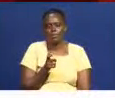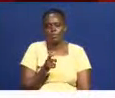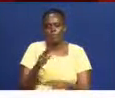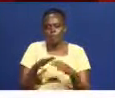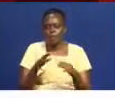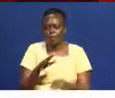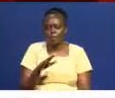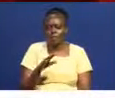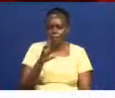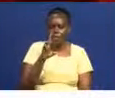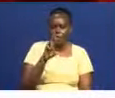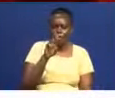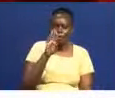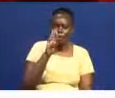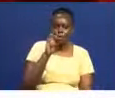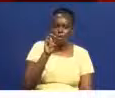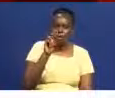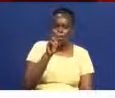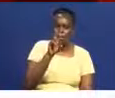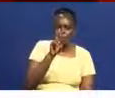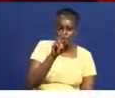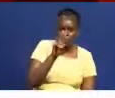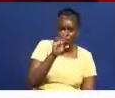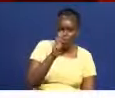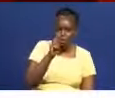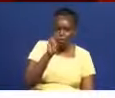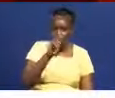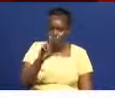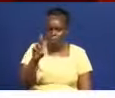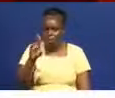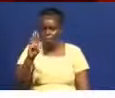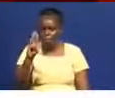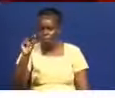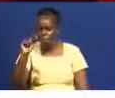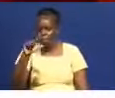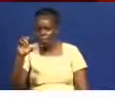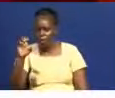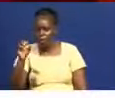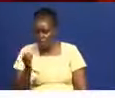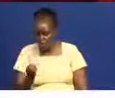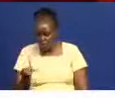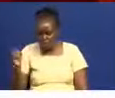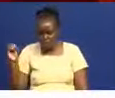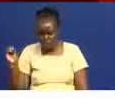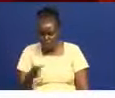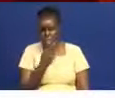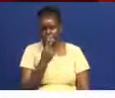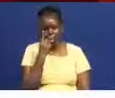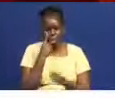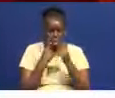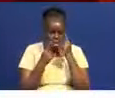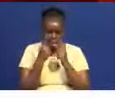unatupa kile kikebe cha kutoa machozi,